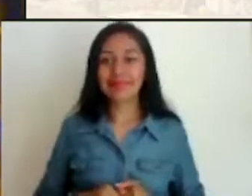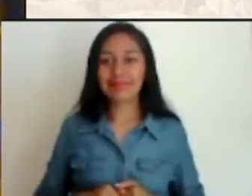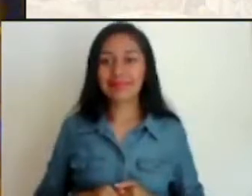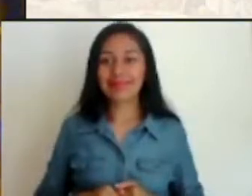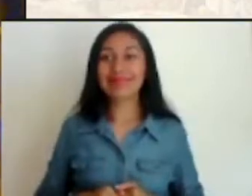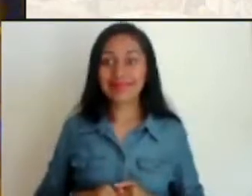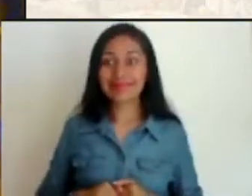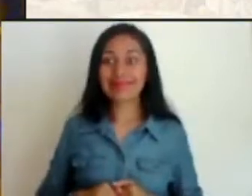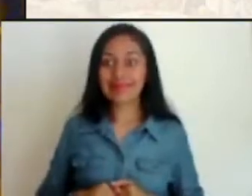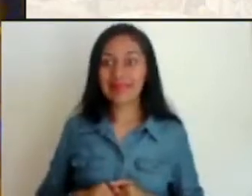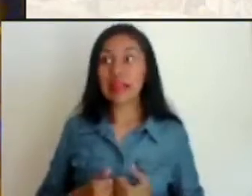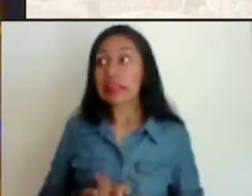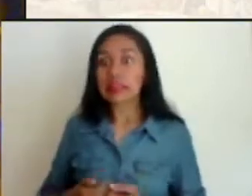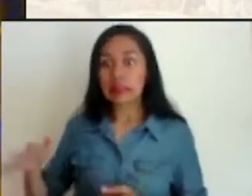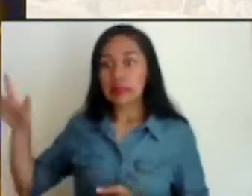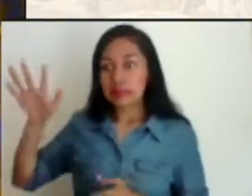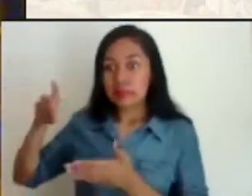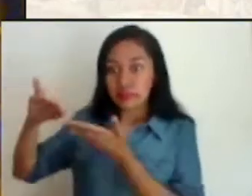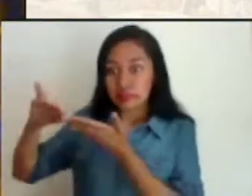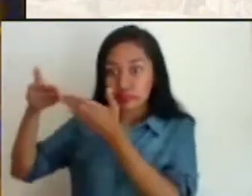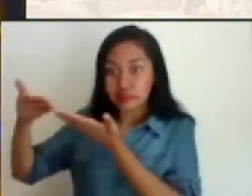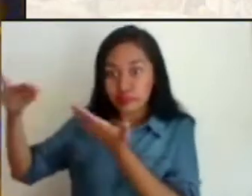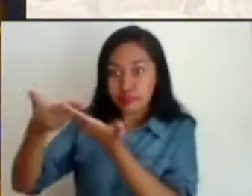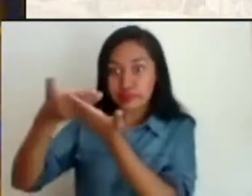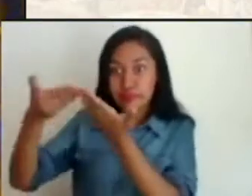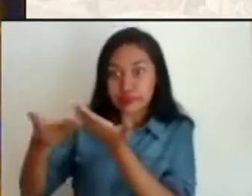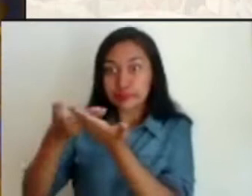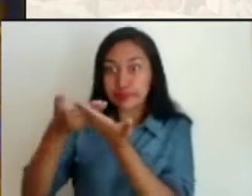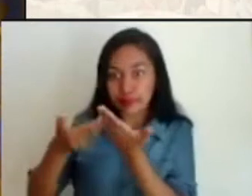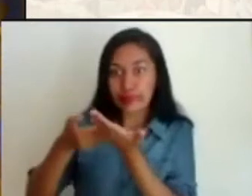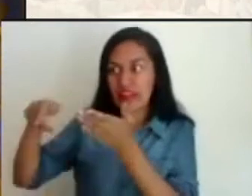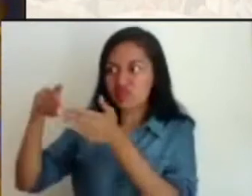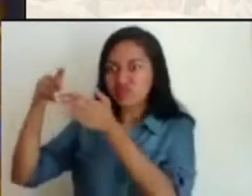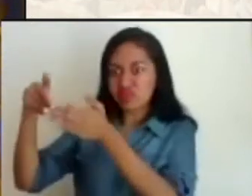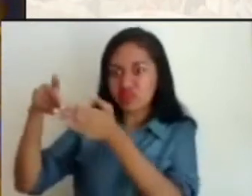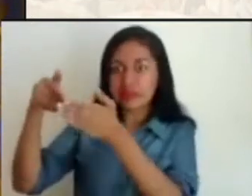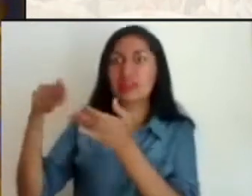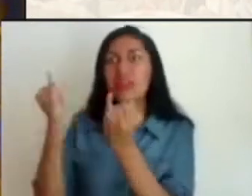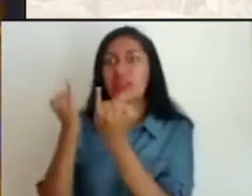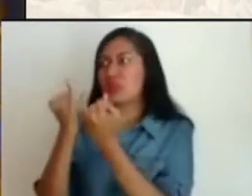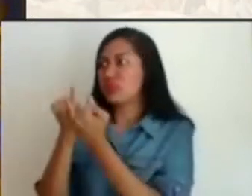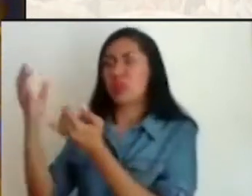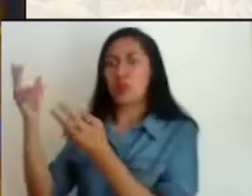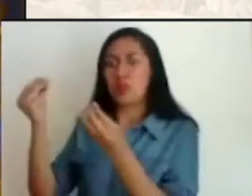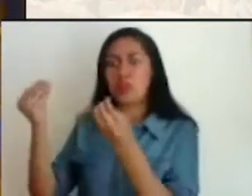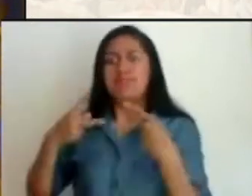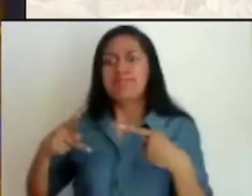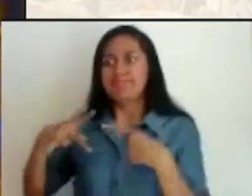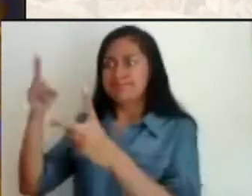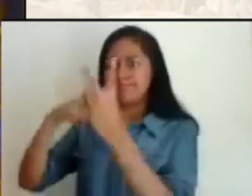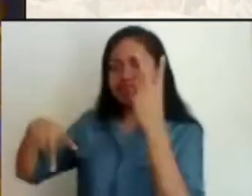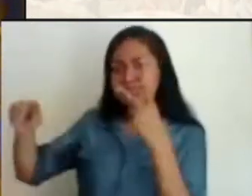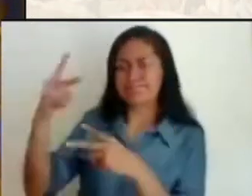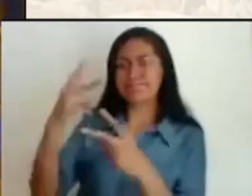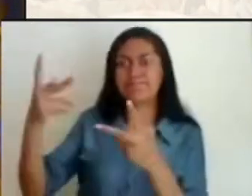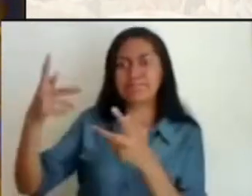Non solo los lazaretos se hicieron en la laguna, sino en los otros puertos en donde los comerciantes venecianos se movían, como en Dalmacia, lo que sería hoy la